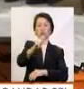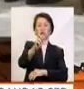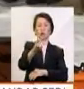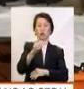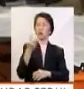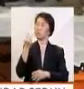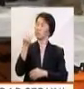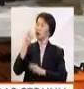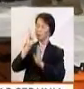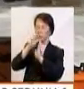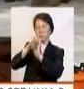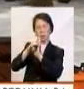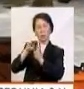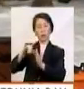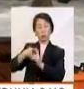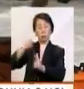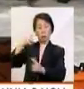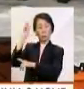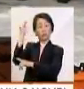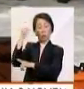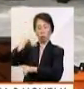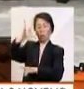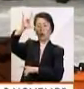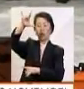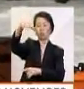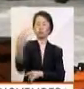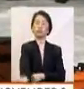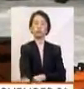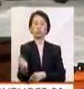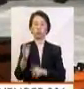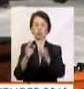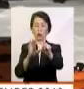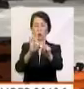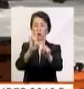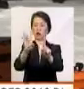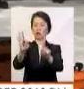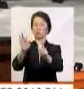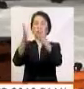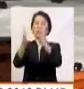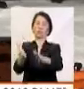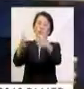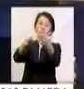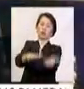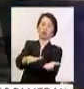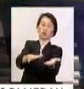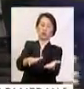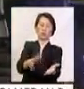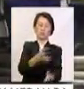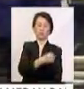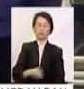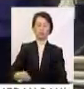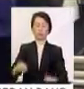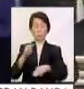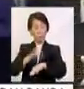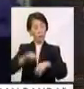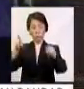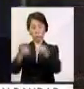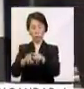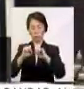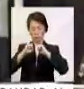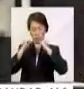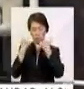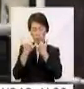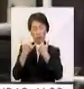minit selepas berlepas dari Jakarta, membunuh kesemua 189 penumpang dan anak kapal. Dan pada masa sama,